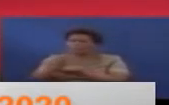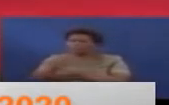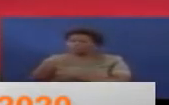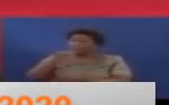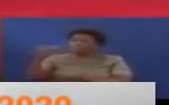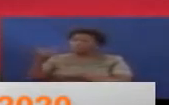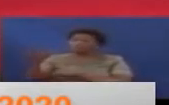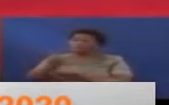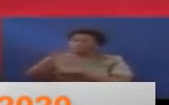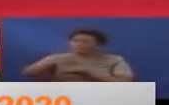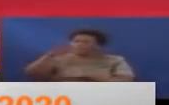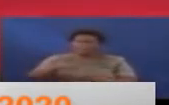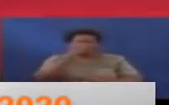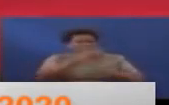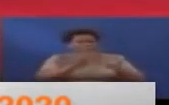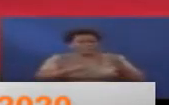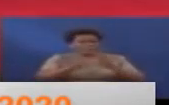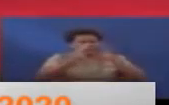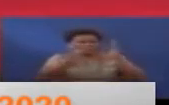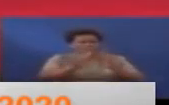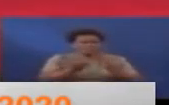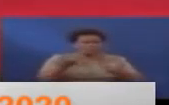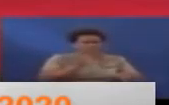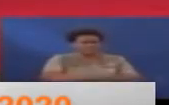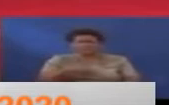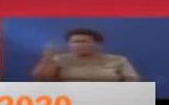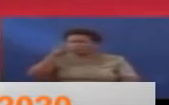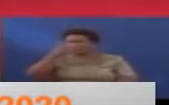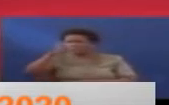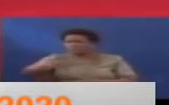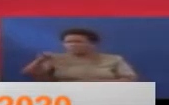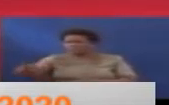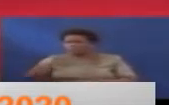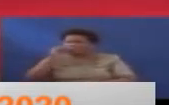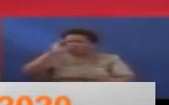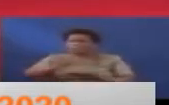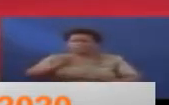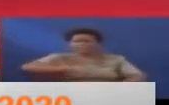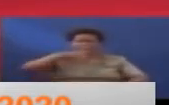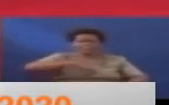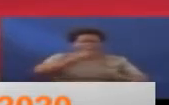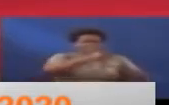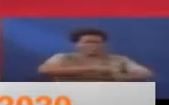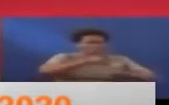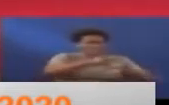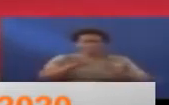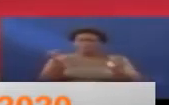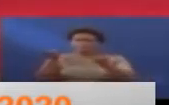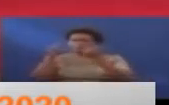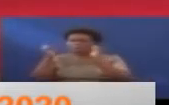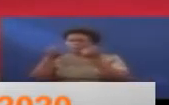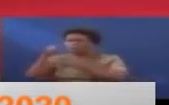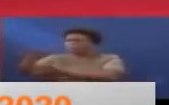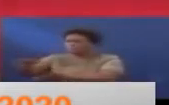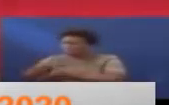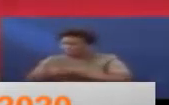kwa wafanyabiashara na sekta binafsi, ambako tozo sumbufu, ushuru na kufungwa kwa biashara kutokana na malimbikizo